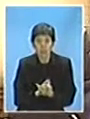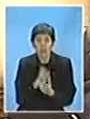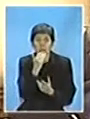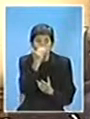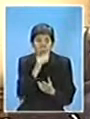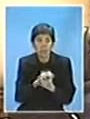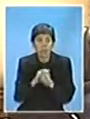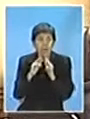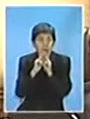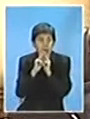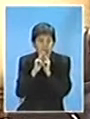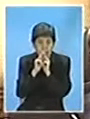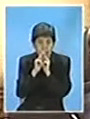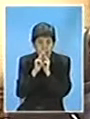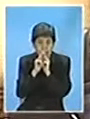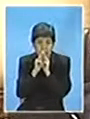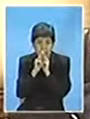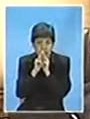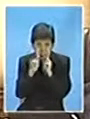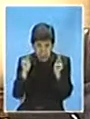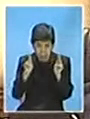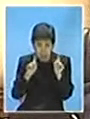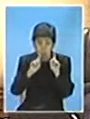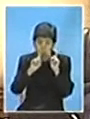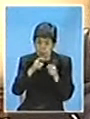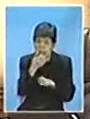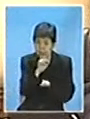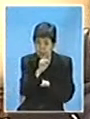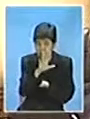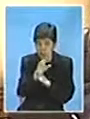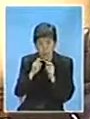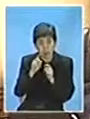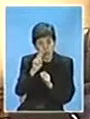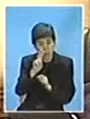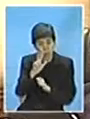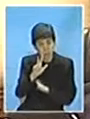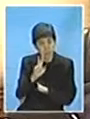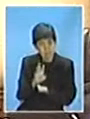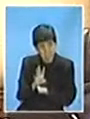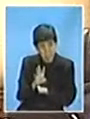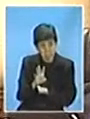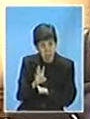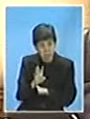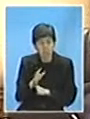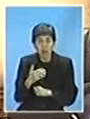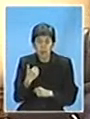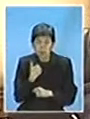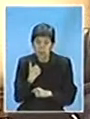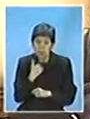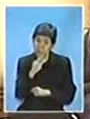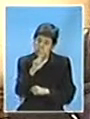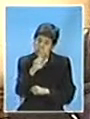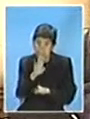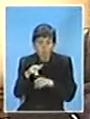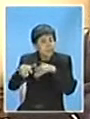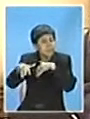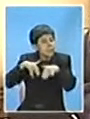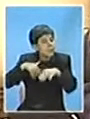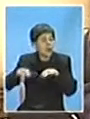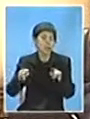ากรรมการในวงเล็บมาตรา15วงเล็บ2 3 4นั้นถ้าจะว่าไปแล้วเนี่ย3กับ4ก็ภาคประชาชนเช่